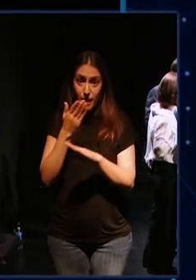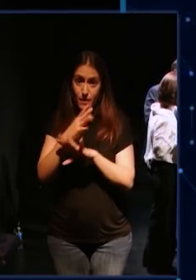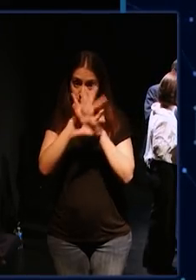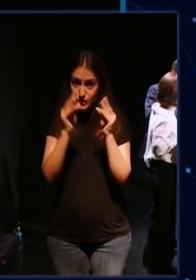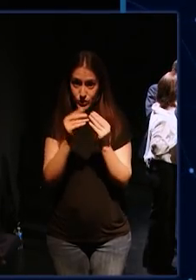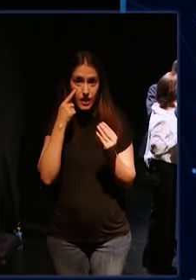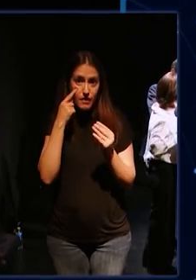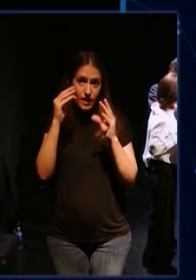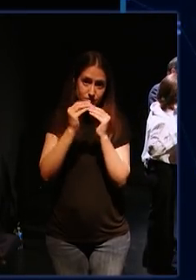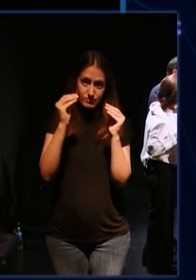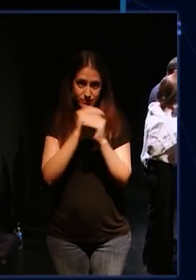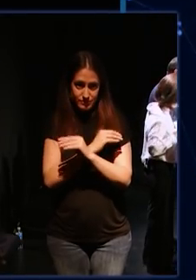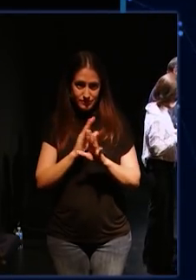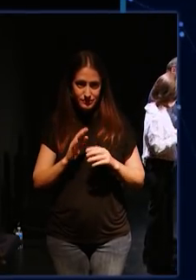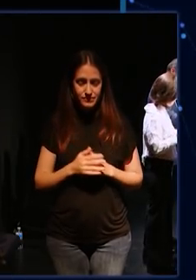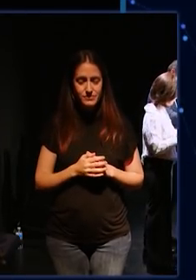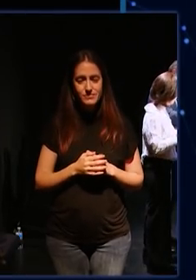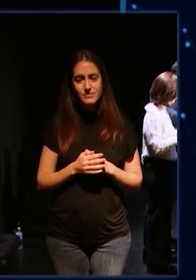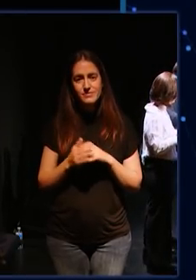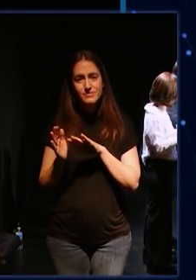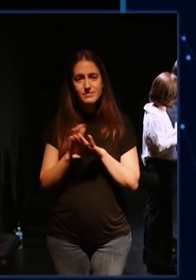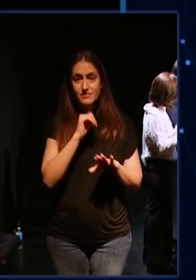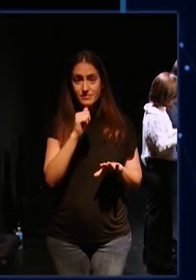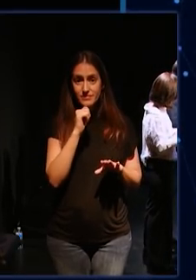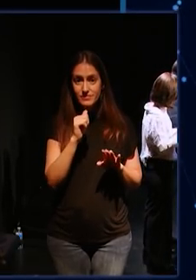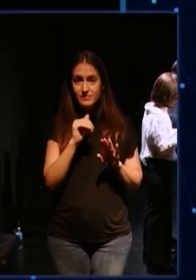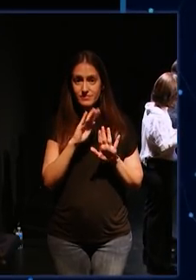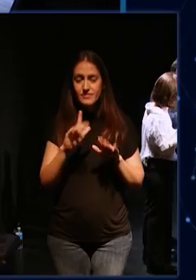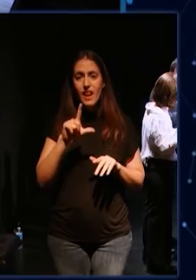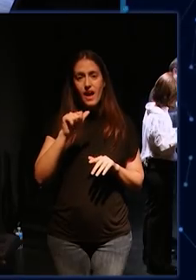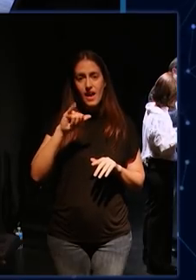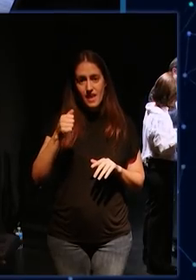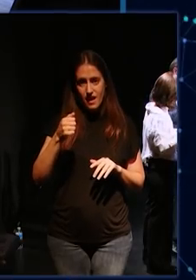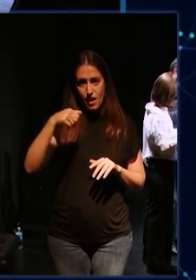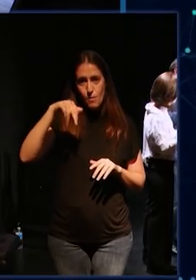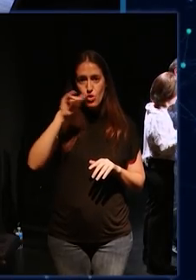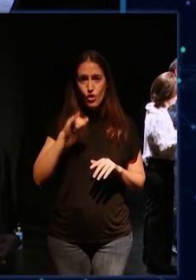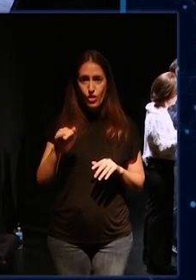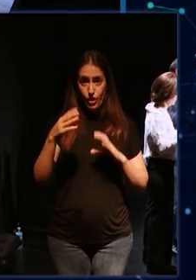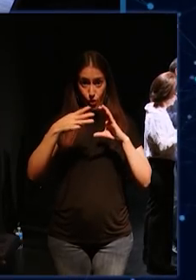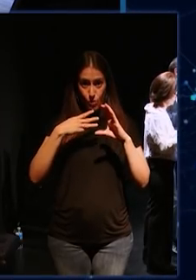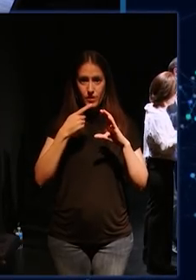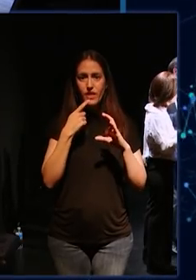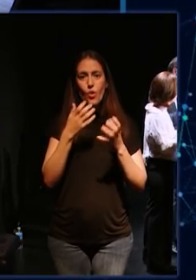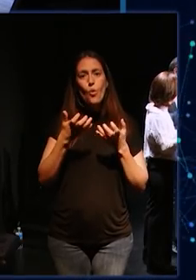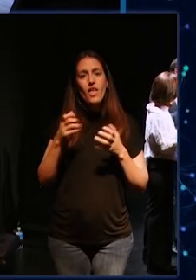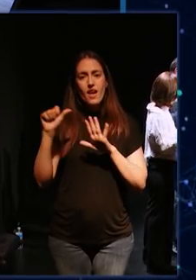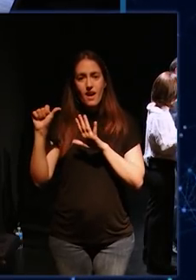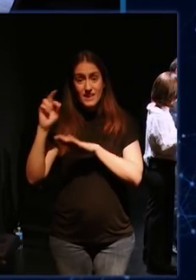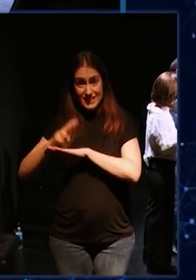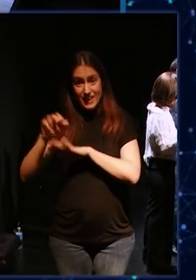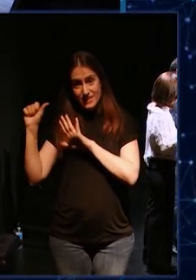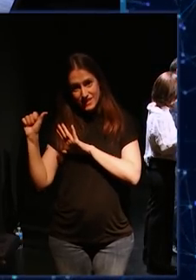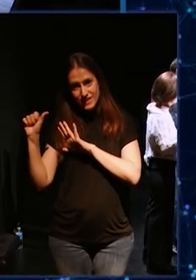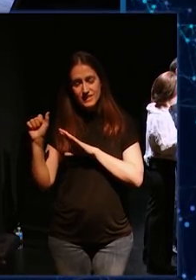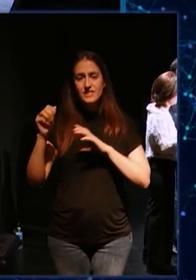passat. Tinc aquí, acabo d'obrir, la de la Laia Muñoz, de la CUP. Diu que guanya les eleccions d'Esquerra amb 6 regidors,